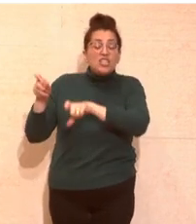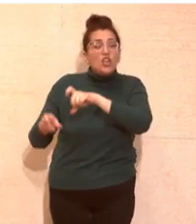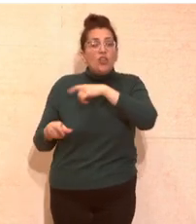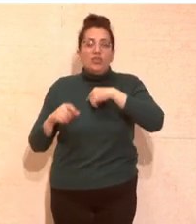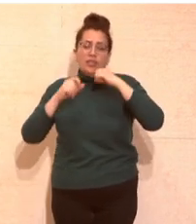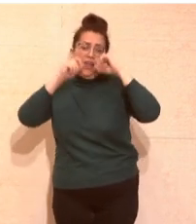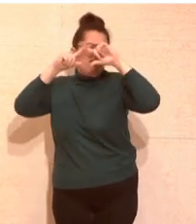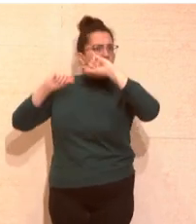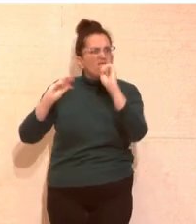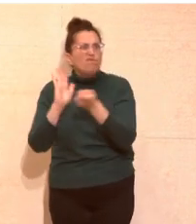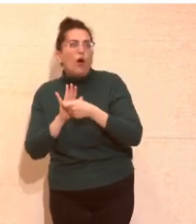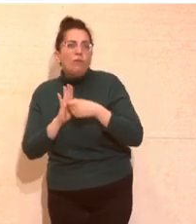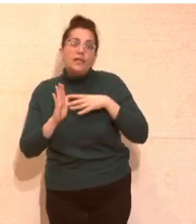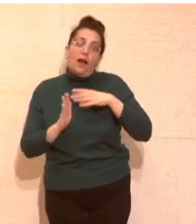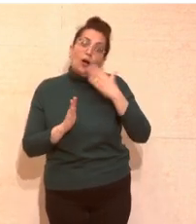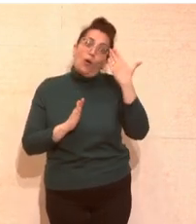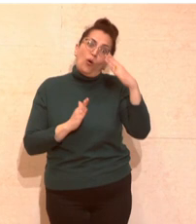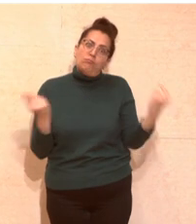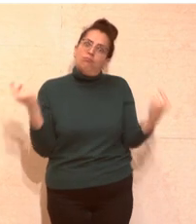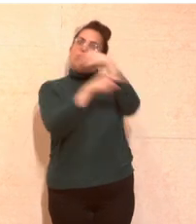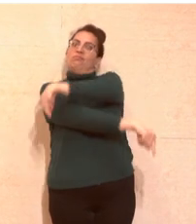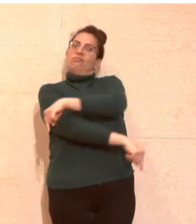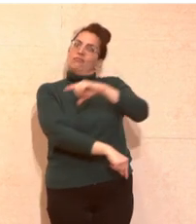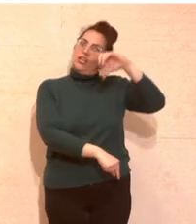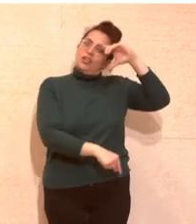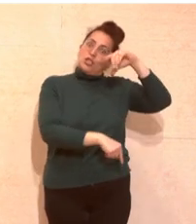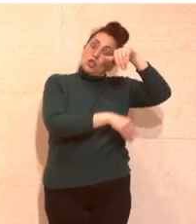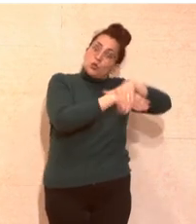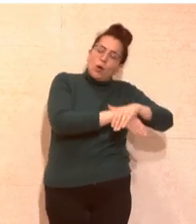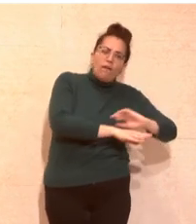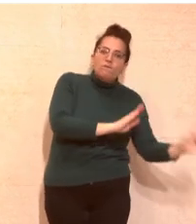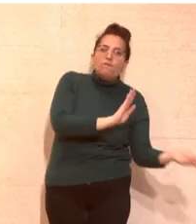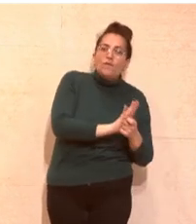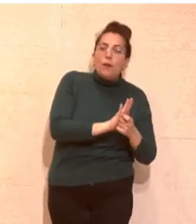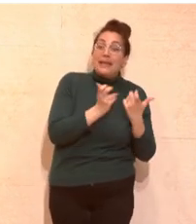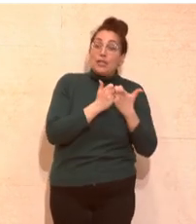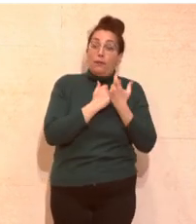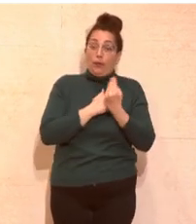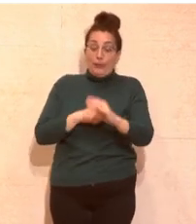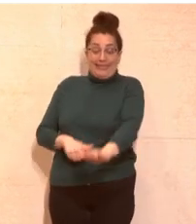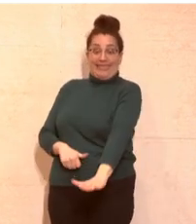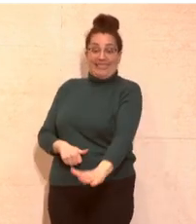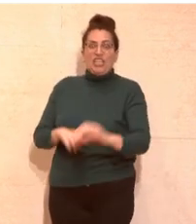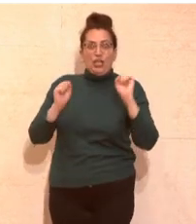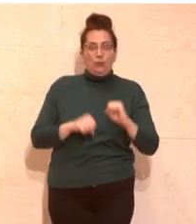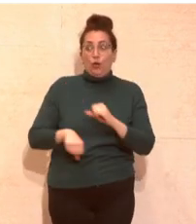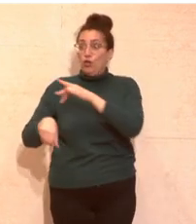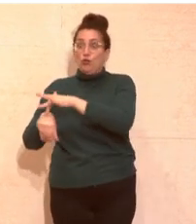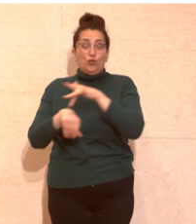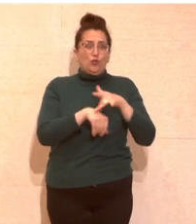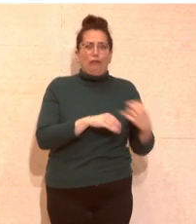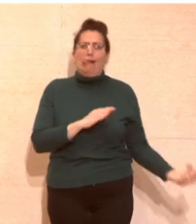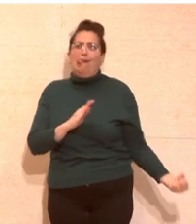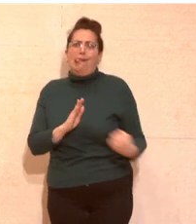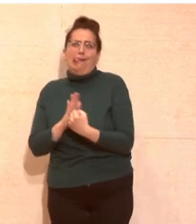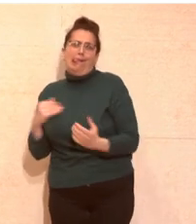des gens du soir. Ça peut se voir très tôt, c'est-à-dire chez les enfants, chez les petits-enfants, avec bien sûr des extrêmes hein, qui sont